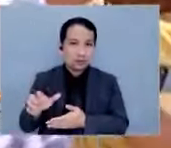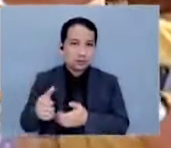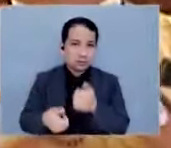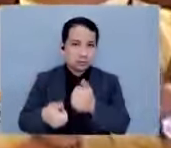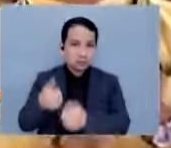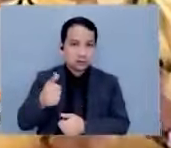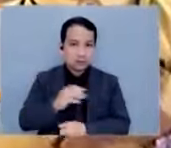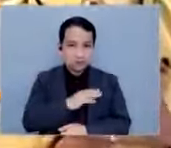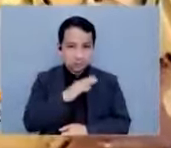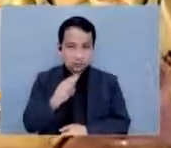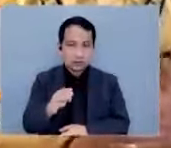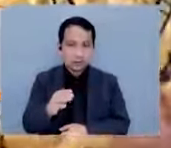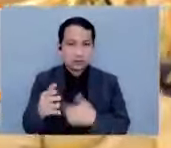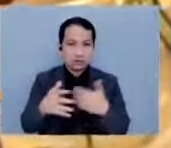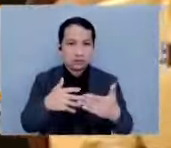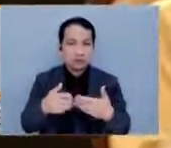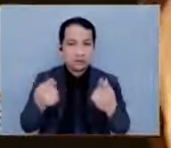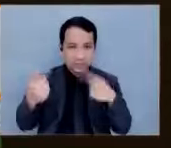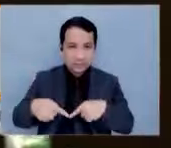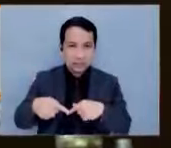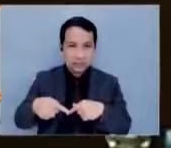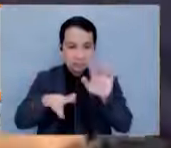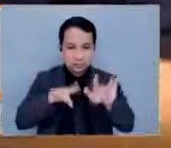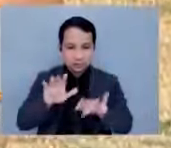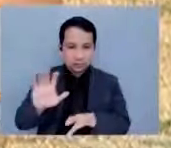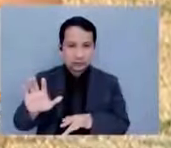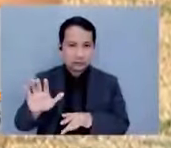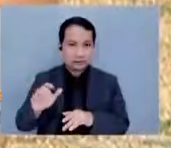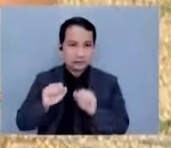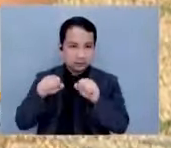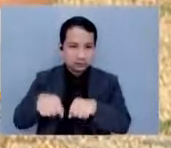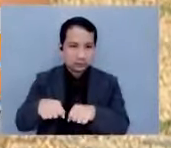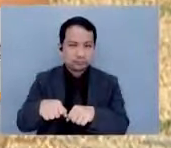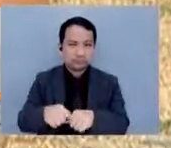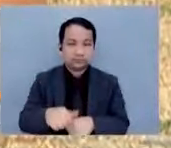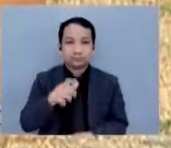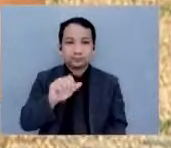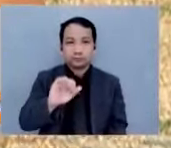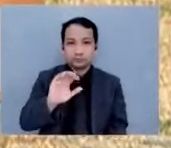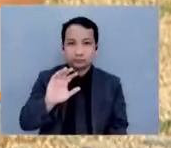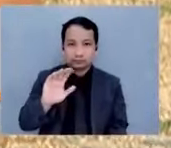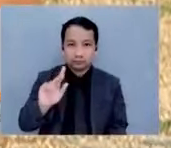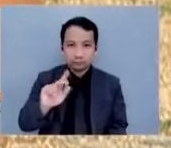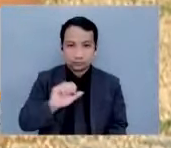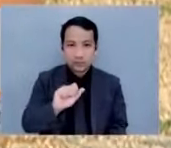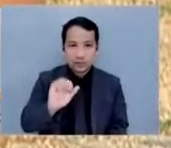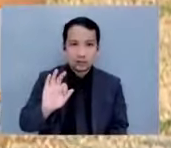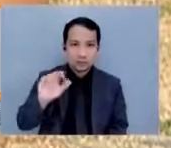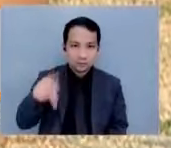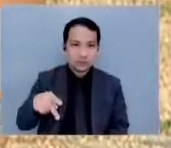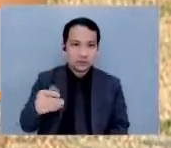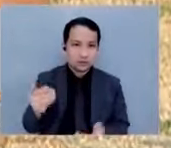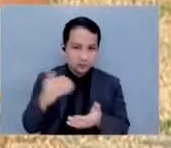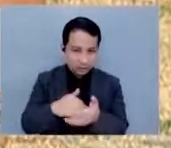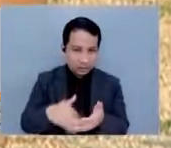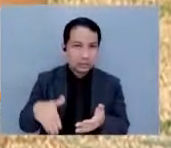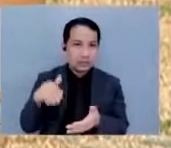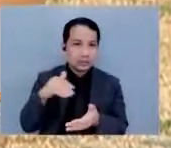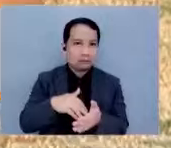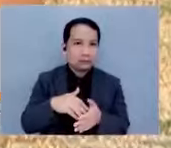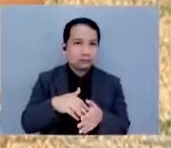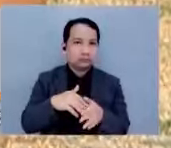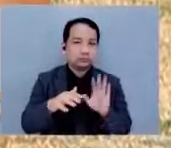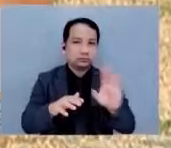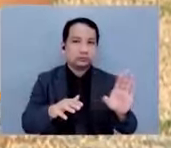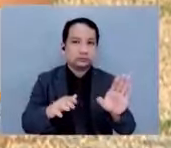sa kabila ng mga insidente ng panghaharas sa karagatan. Iginiit ng AFP Western Command na paulit-ulit man silang harangin at sindakin sa karagatan, hindi